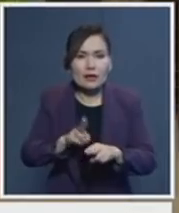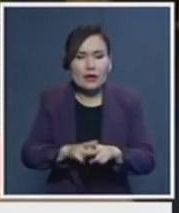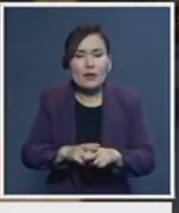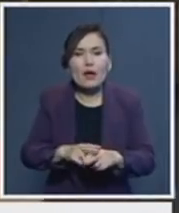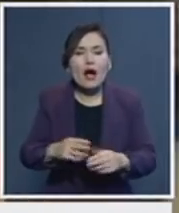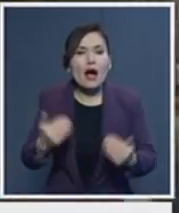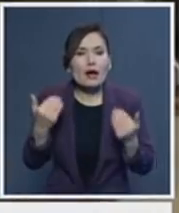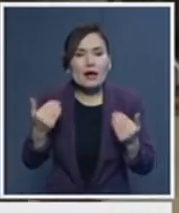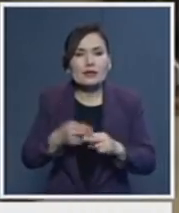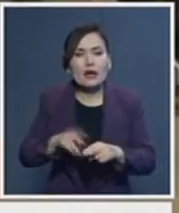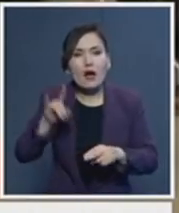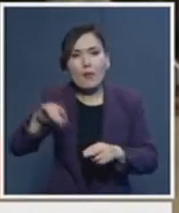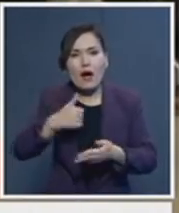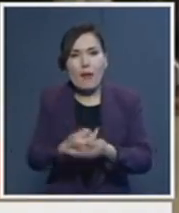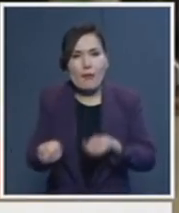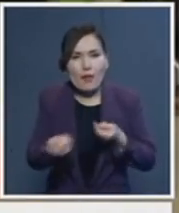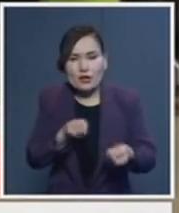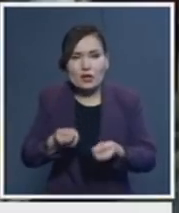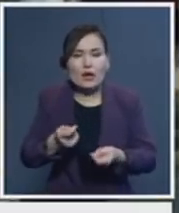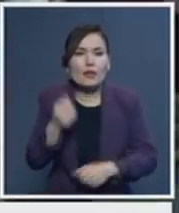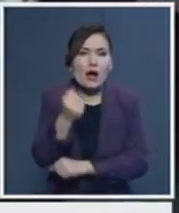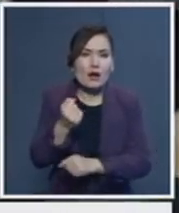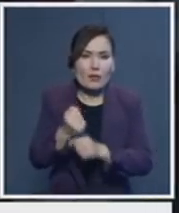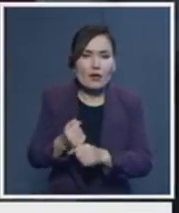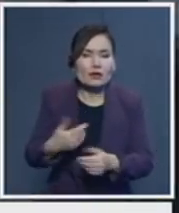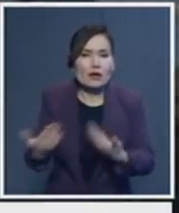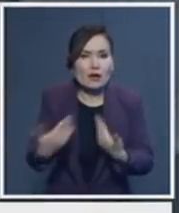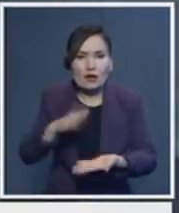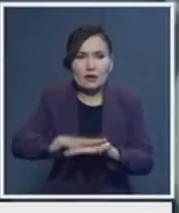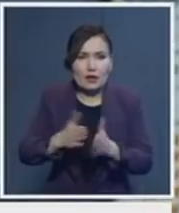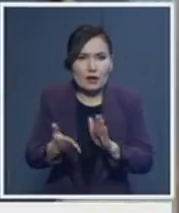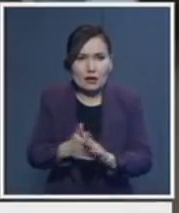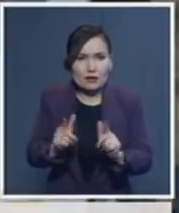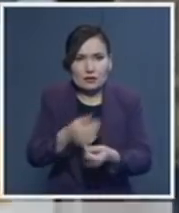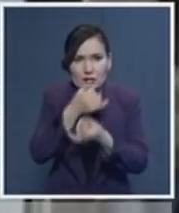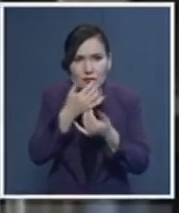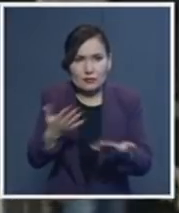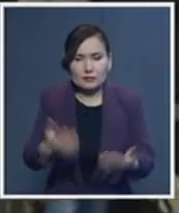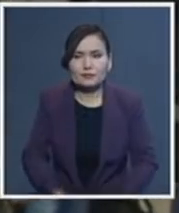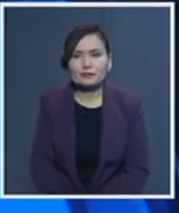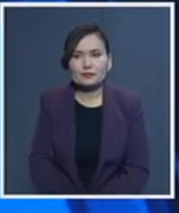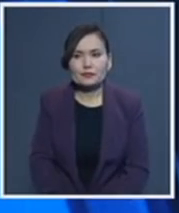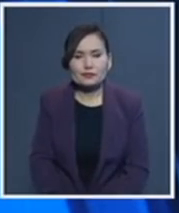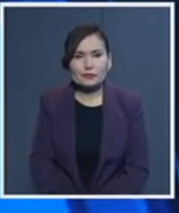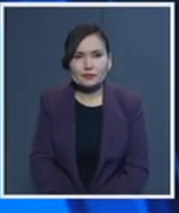кәсіподақтар мен әуе порттарының басшылары айлық туралы келіссөздерді қаңтардың 23-інде жалғастырады.